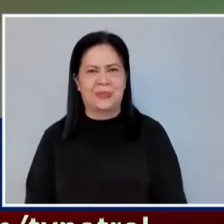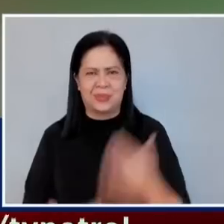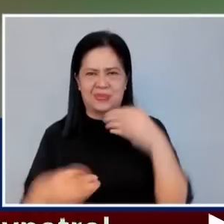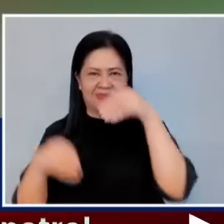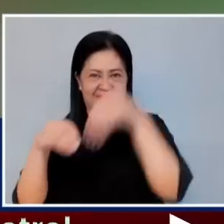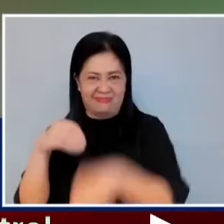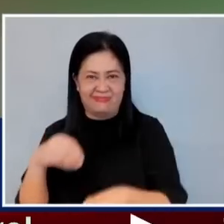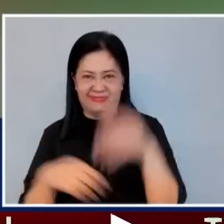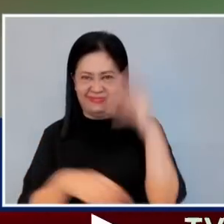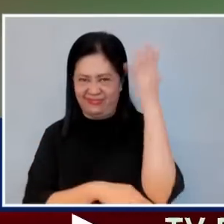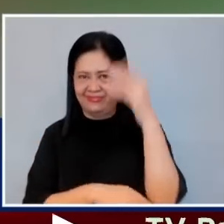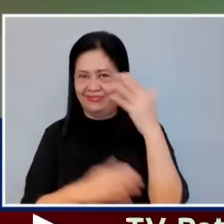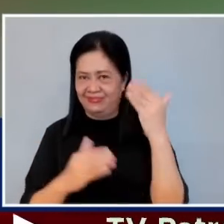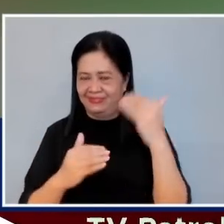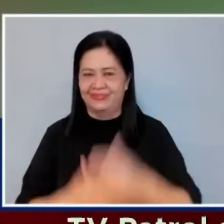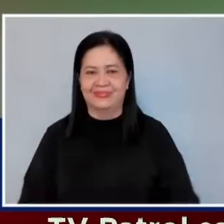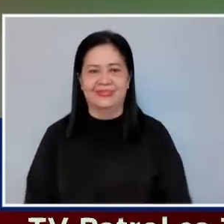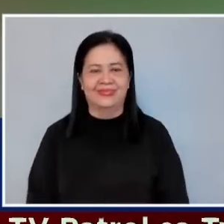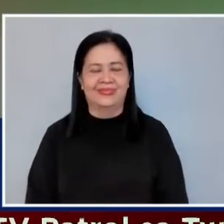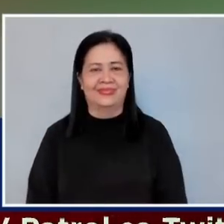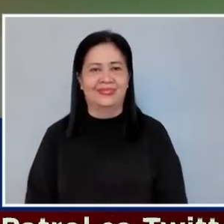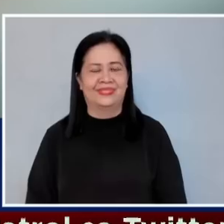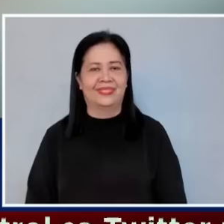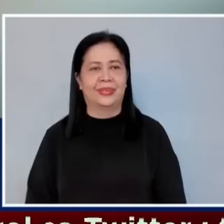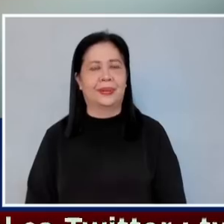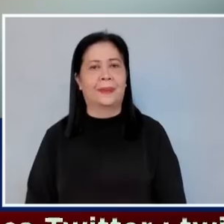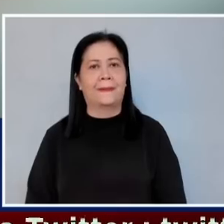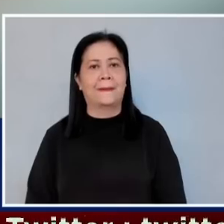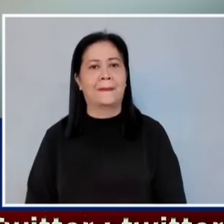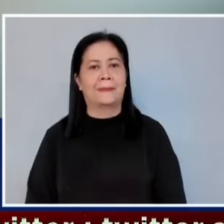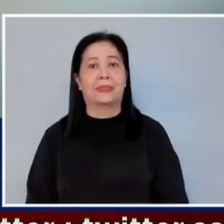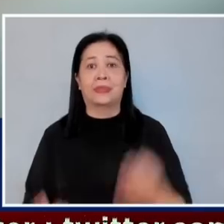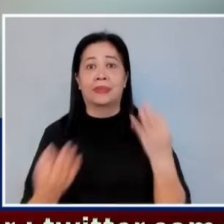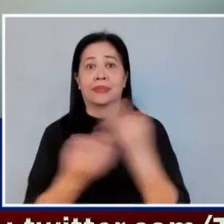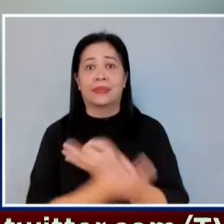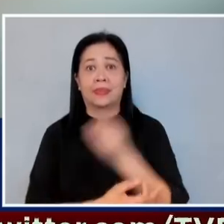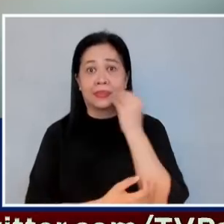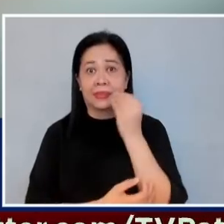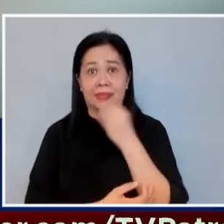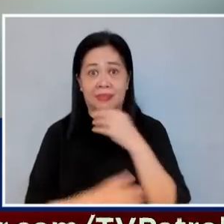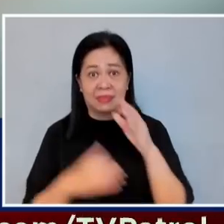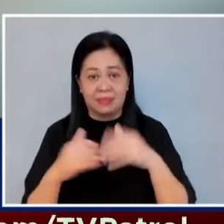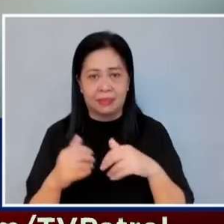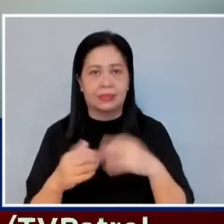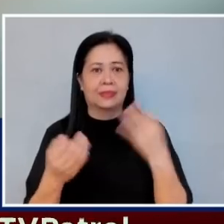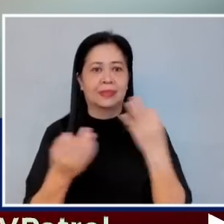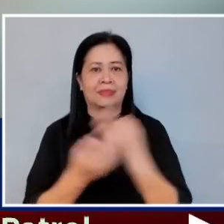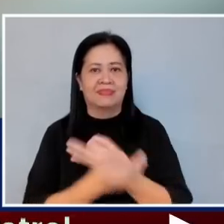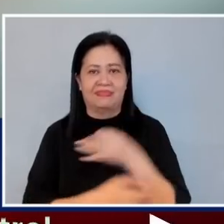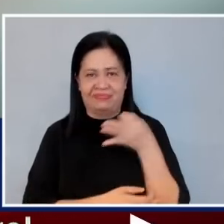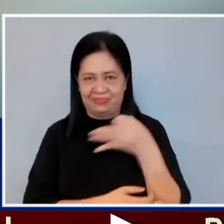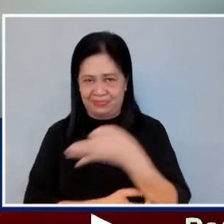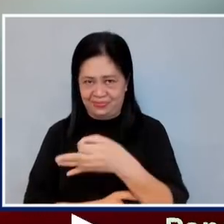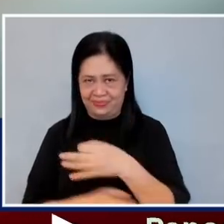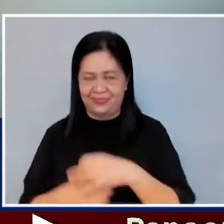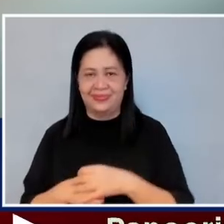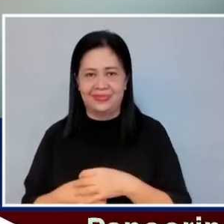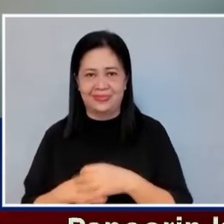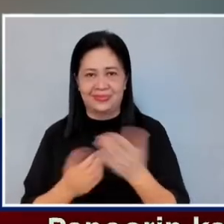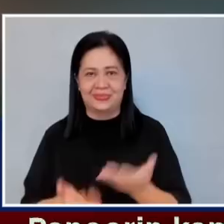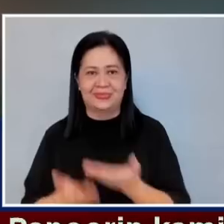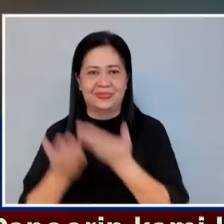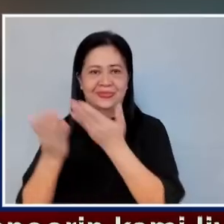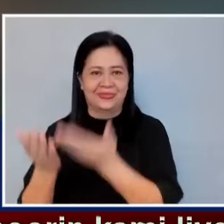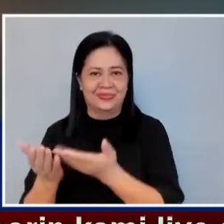maigi. Yan. Imbis naman na fresh flowers, sariwang isda ang inialay po